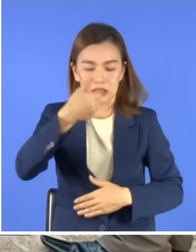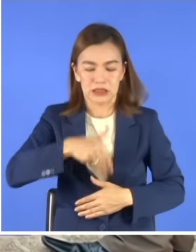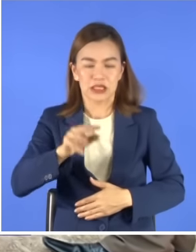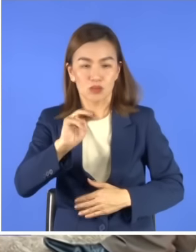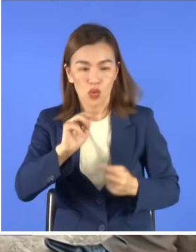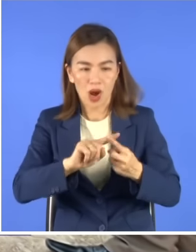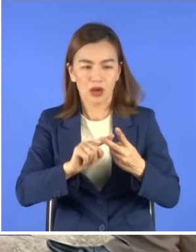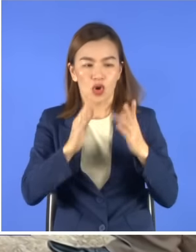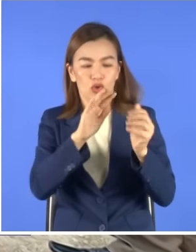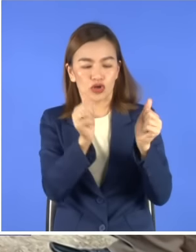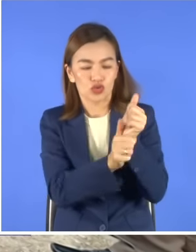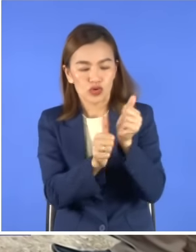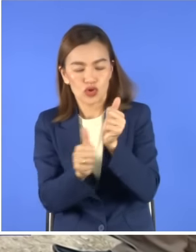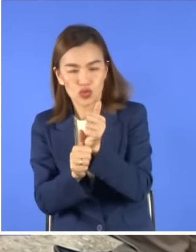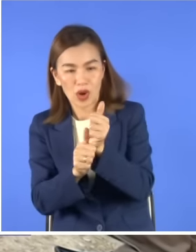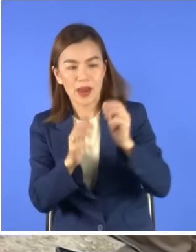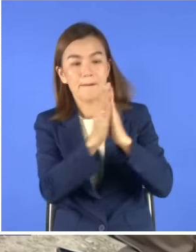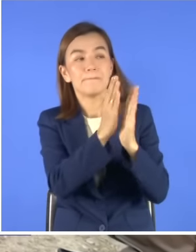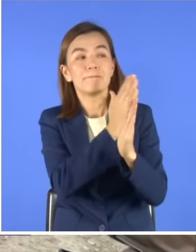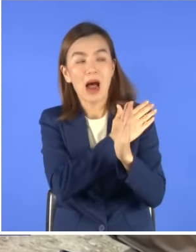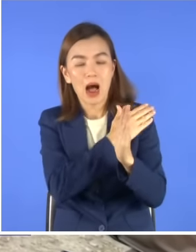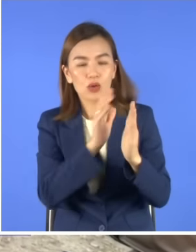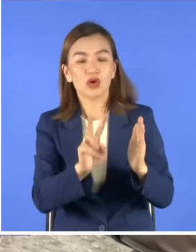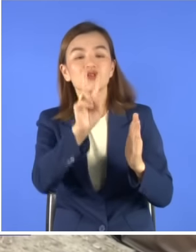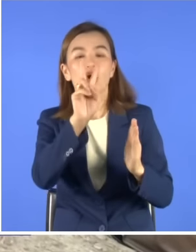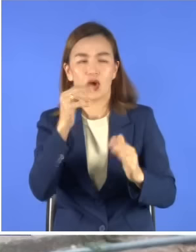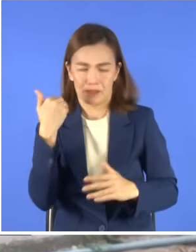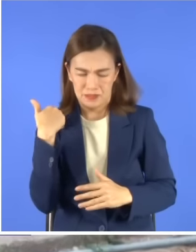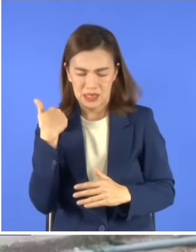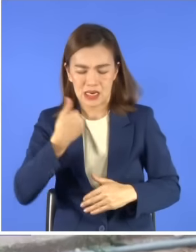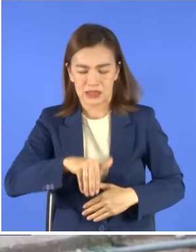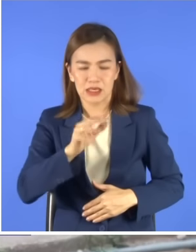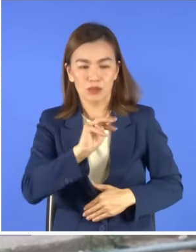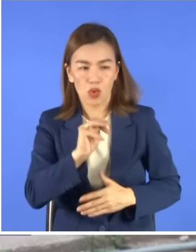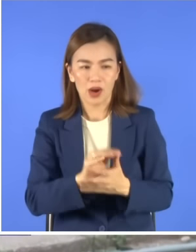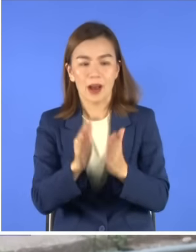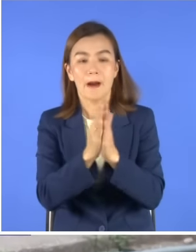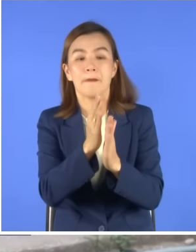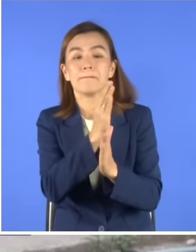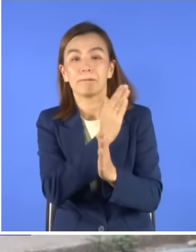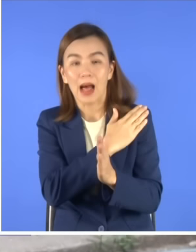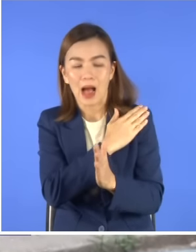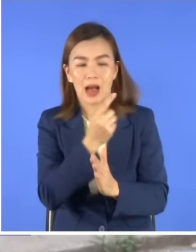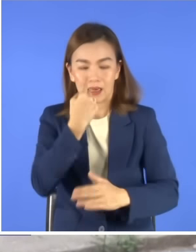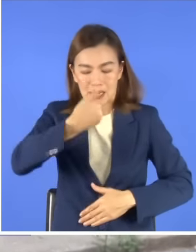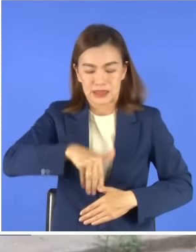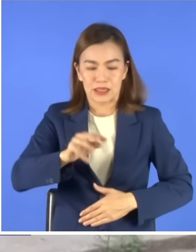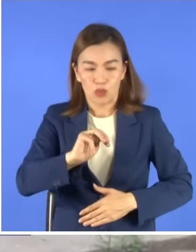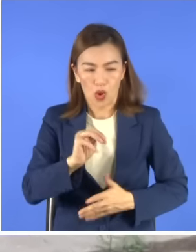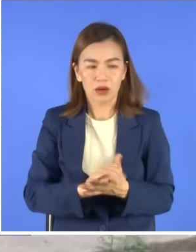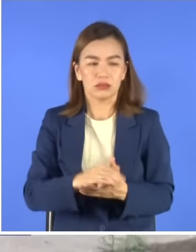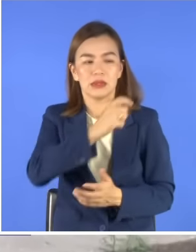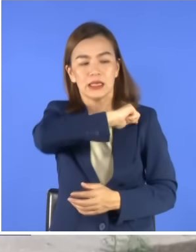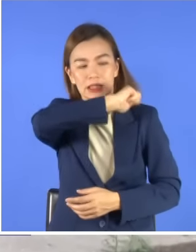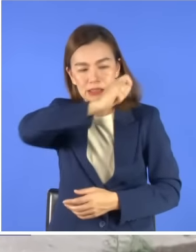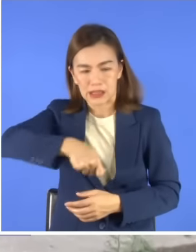ก็มีเหมือนกันอีก2คนนะคะพระที่ตรวจแล้วมีสารเสพติดในร่างกายก็จับสึกเป็นที่เรียบร้อยจากนั้นก็สืบสว